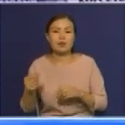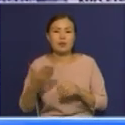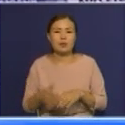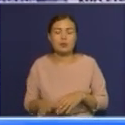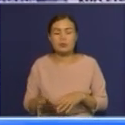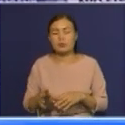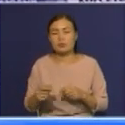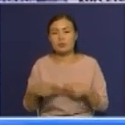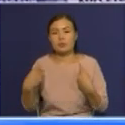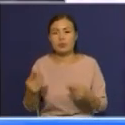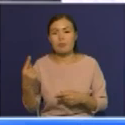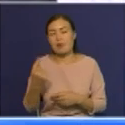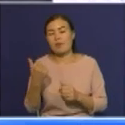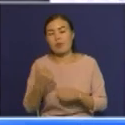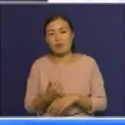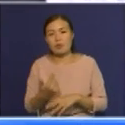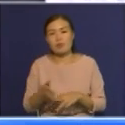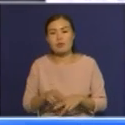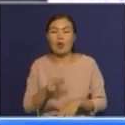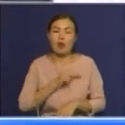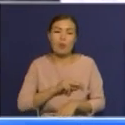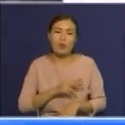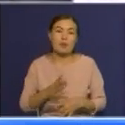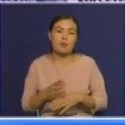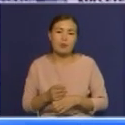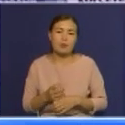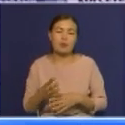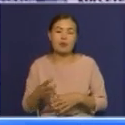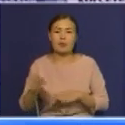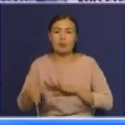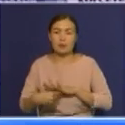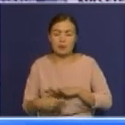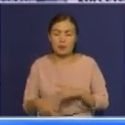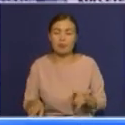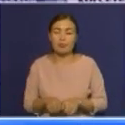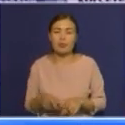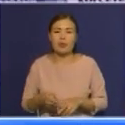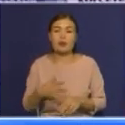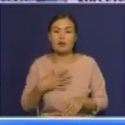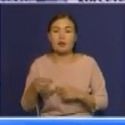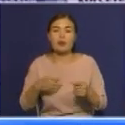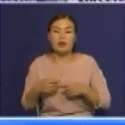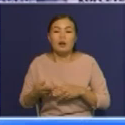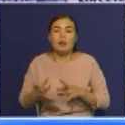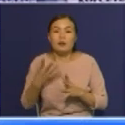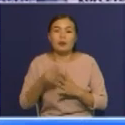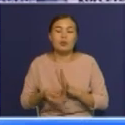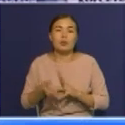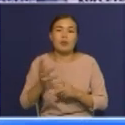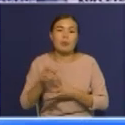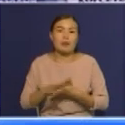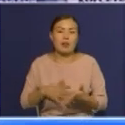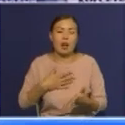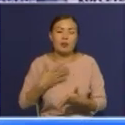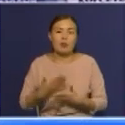платы в первую очередь привела к тому что сократились коррупционные риски наша ведомства свою очередь продолжает